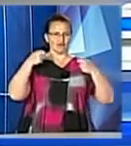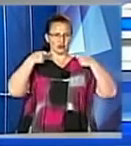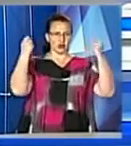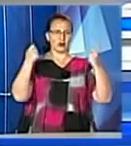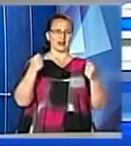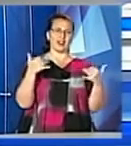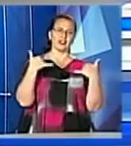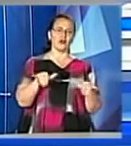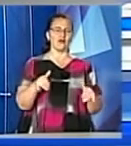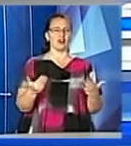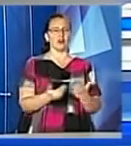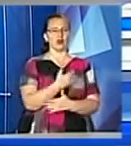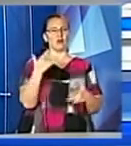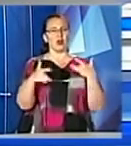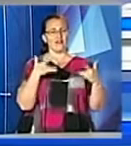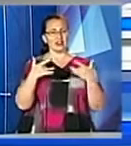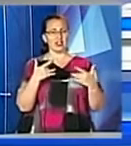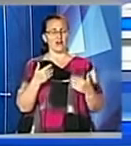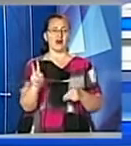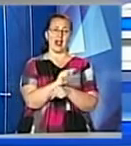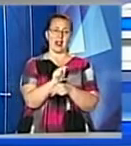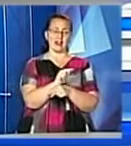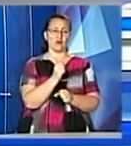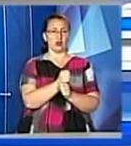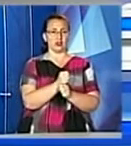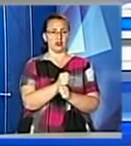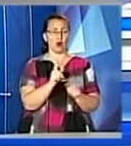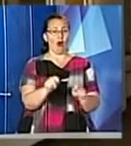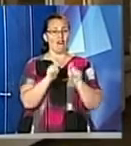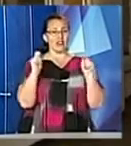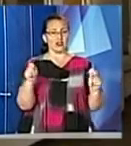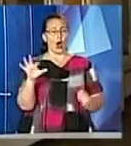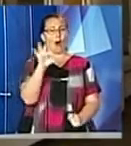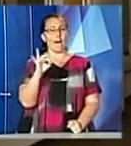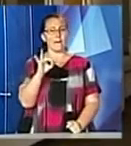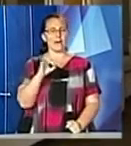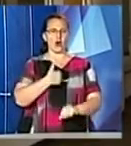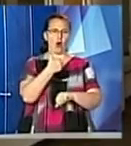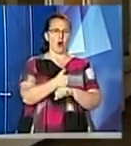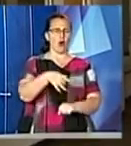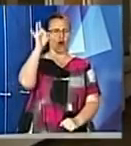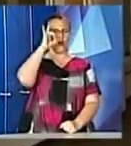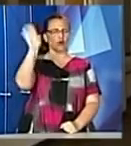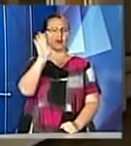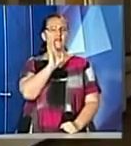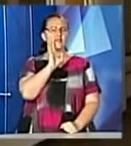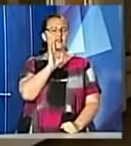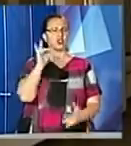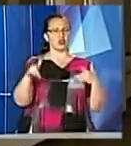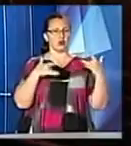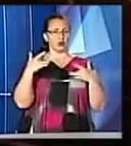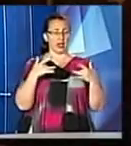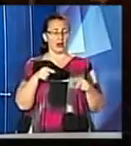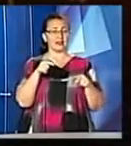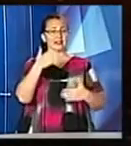виставами та результатами ремонтних робіт. Сотий сезон відкриватимуть виставою про патронесу театру. Це п'єса, де глядач